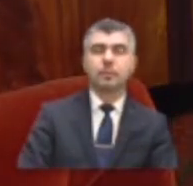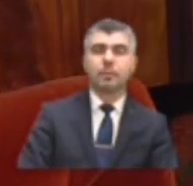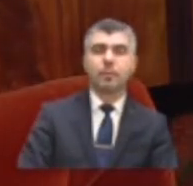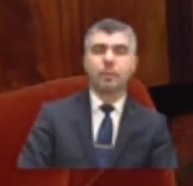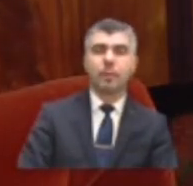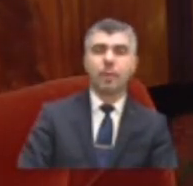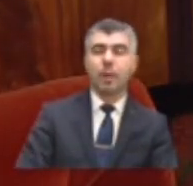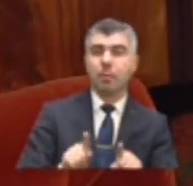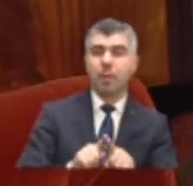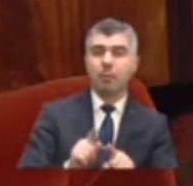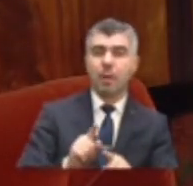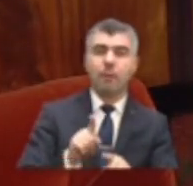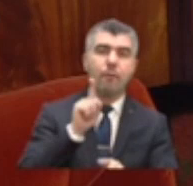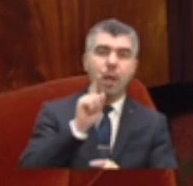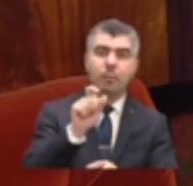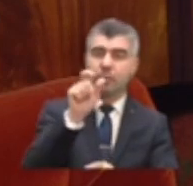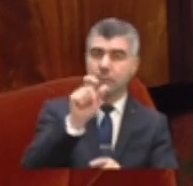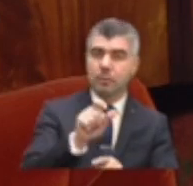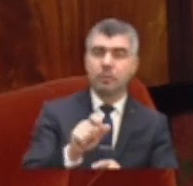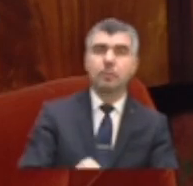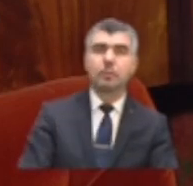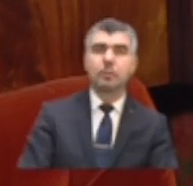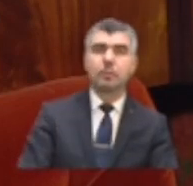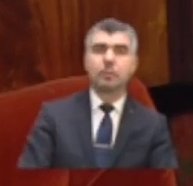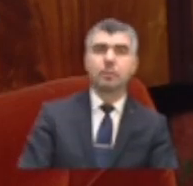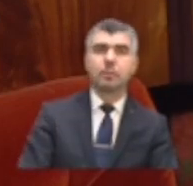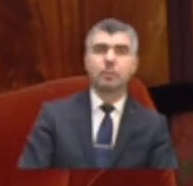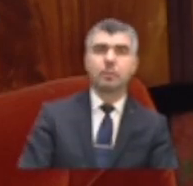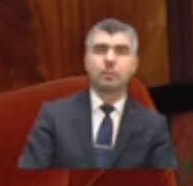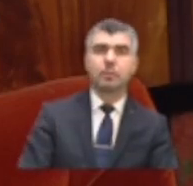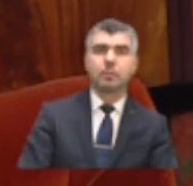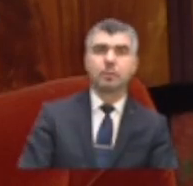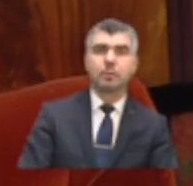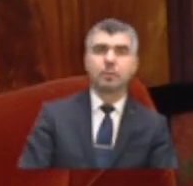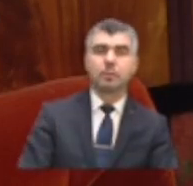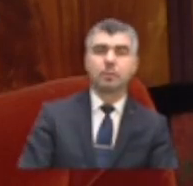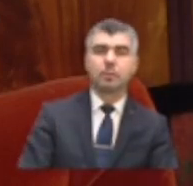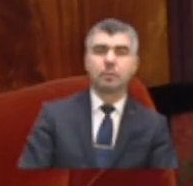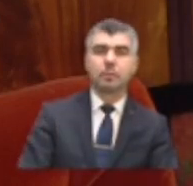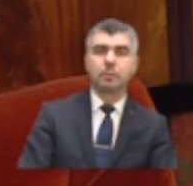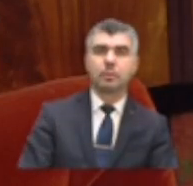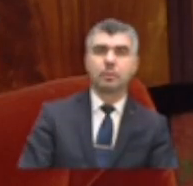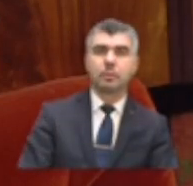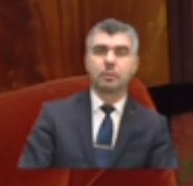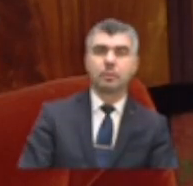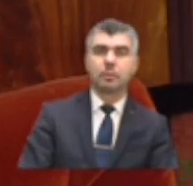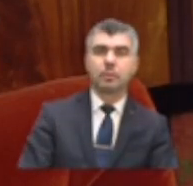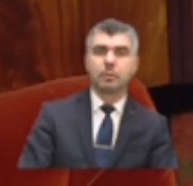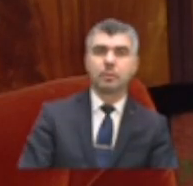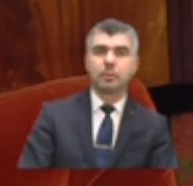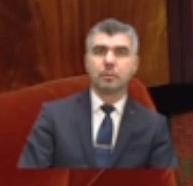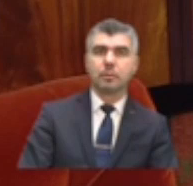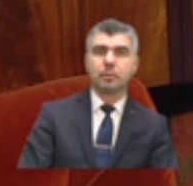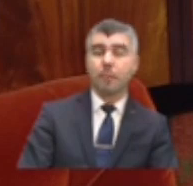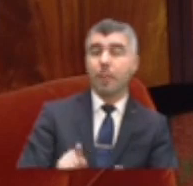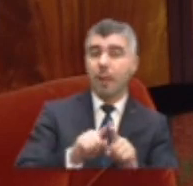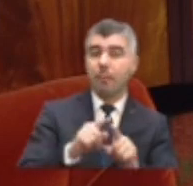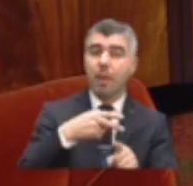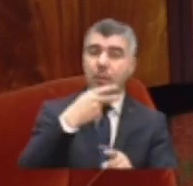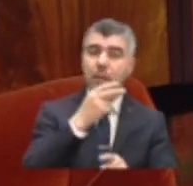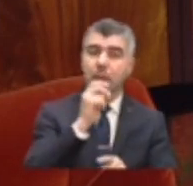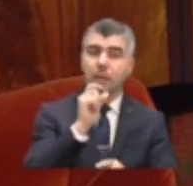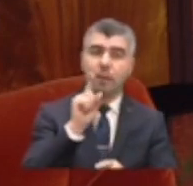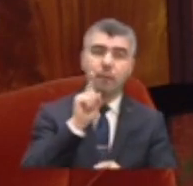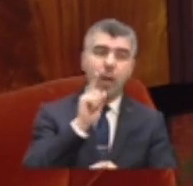السيده النائبه المحترمه، الكلام الميكرو الميكرو سيد وزير، سيد وزير الميكرو، الكلام اللي قلت السيده